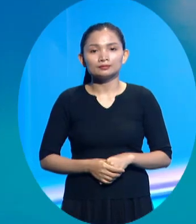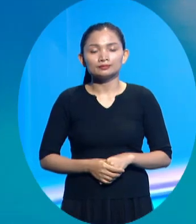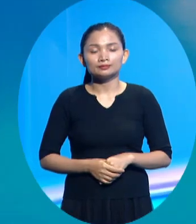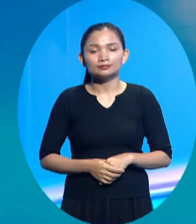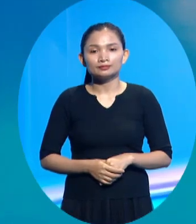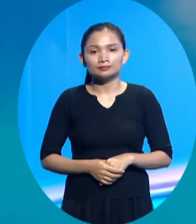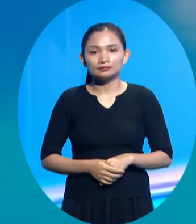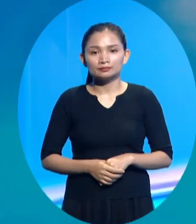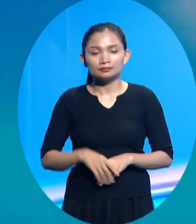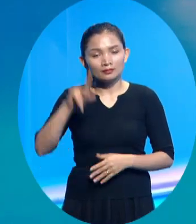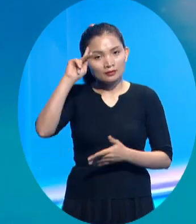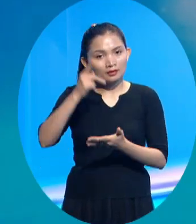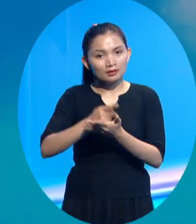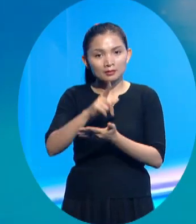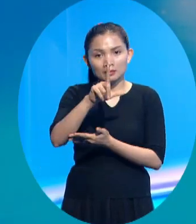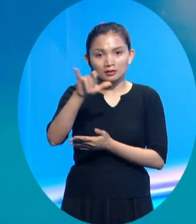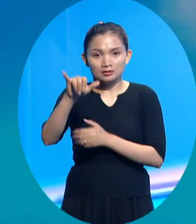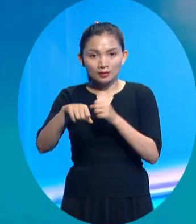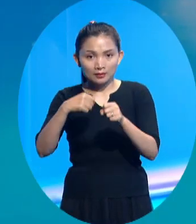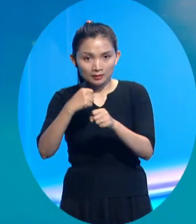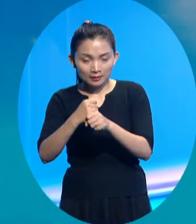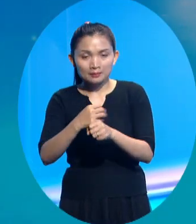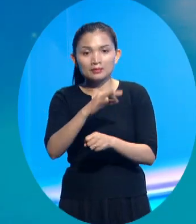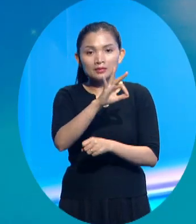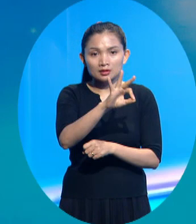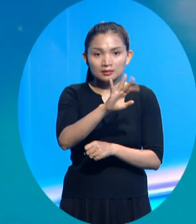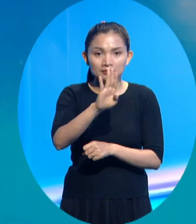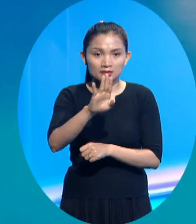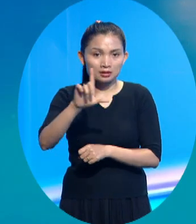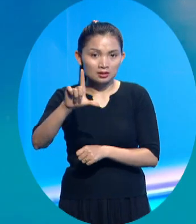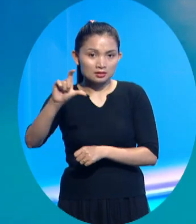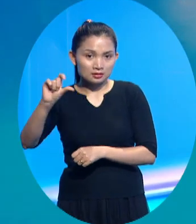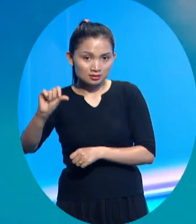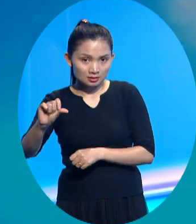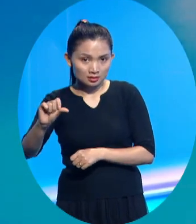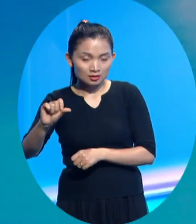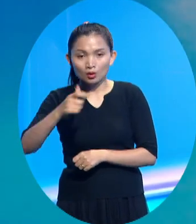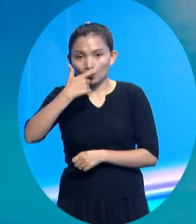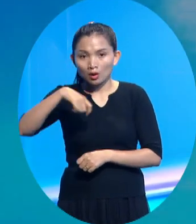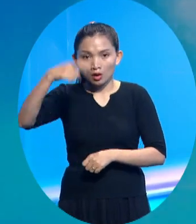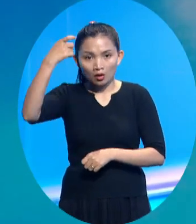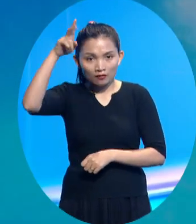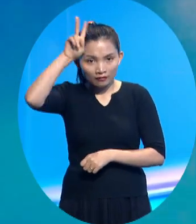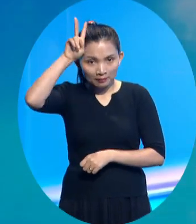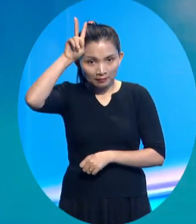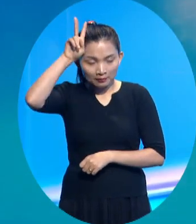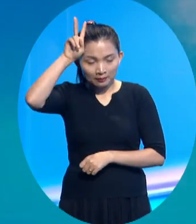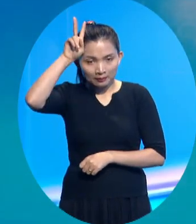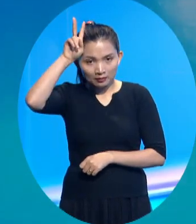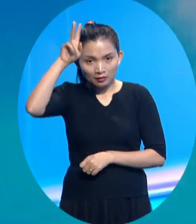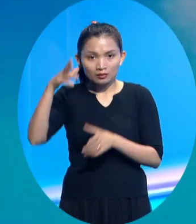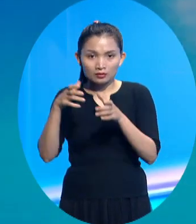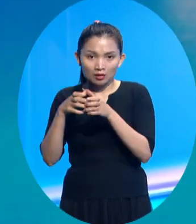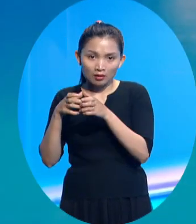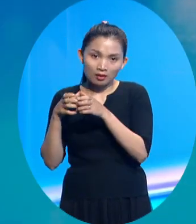nhân kỷ niệm 76 năm ngày thương binh liệt sĩ Đảng ủy chính quyền và các tổ chức đoàn thể quận Gò Vấp thành phố Hồ Chí Minh đã tổ chức nhiều đoàn công tác